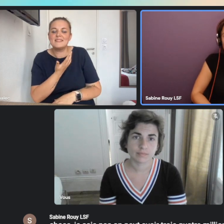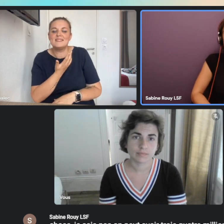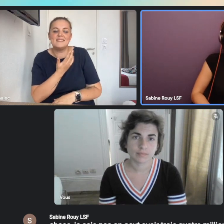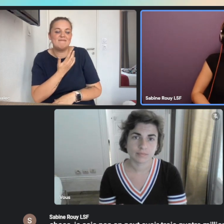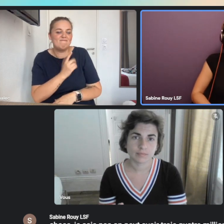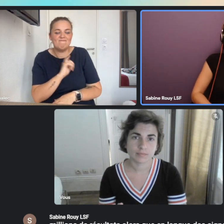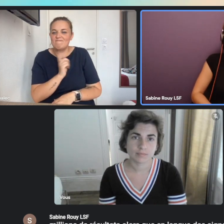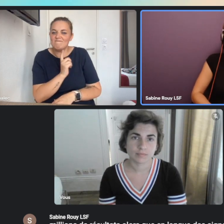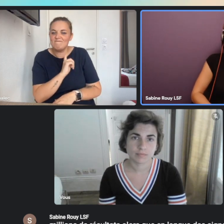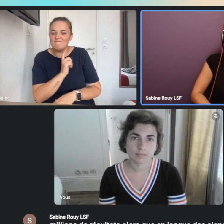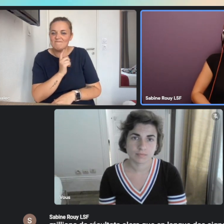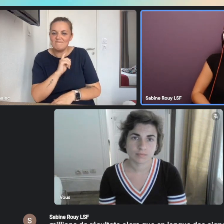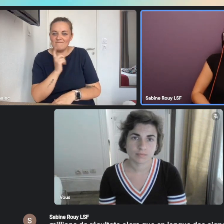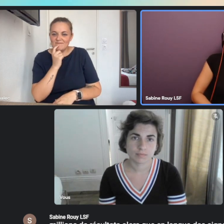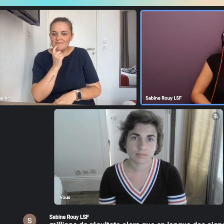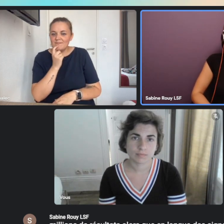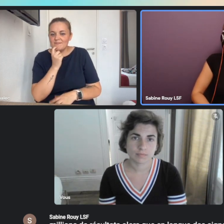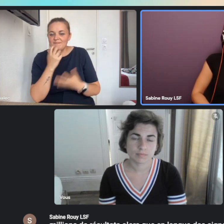assez, mis en avant.